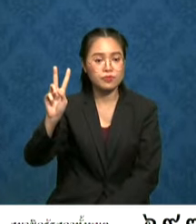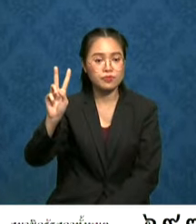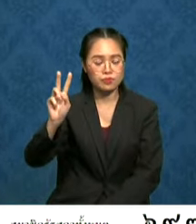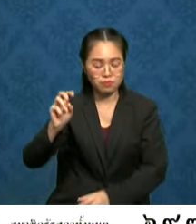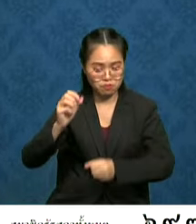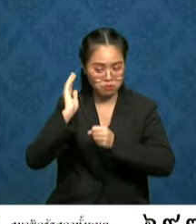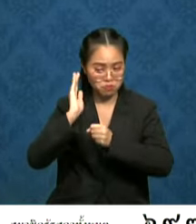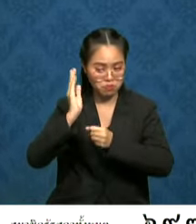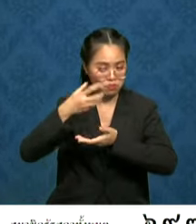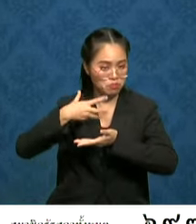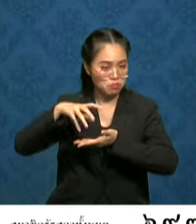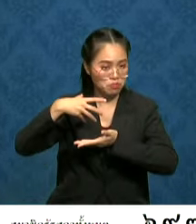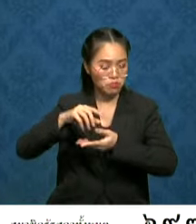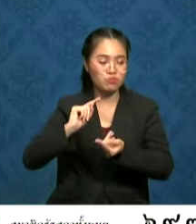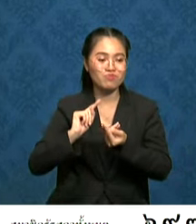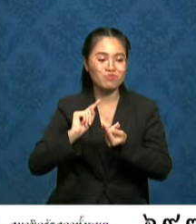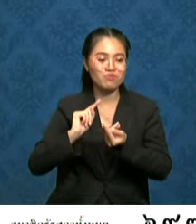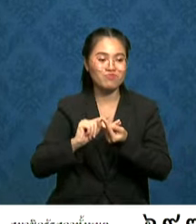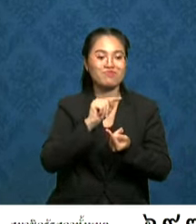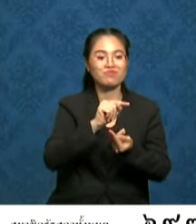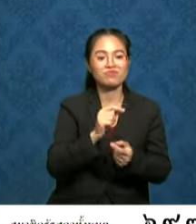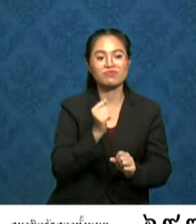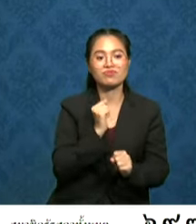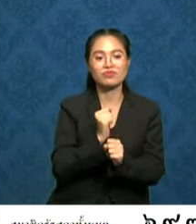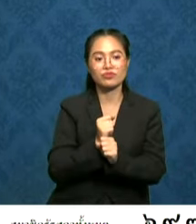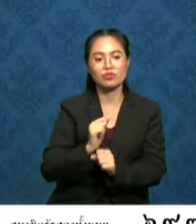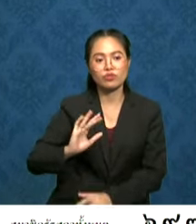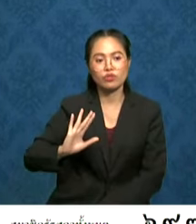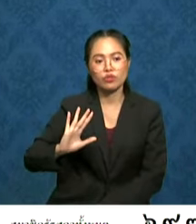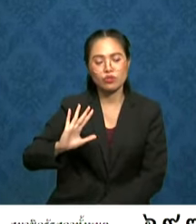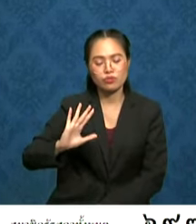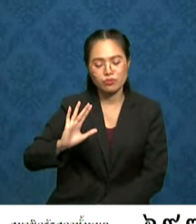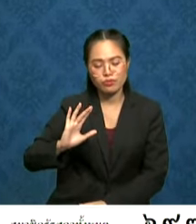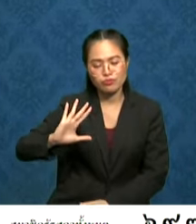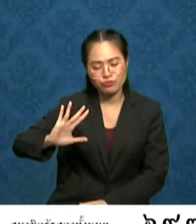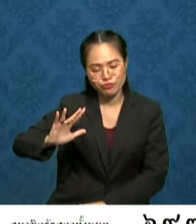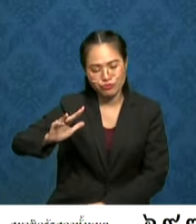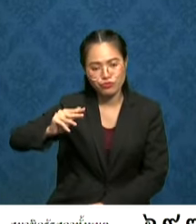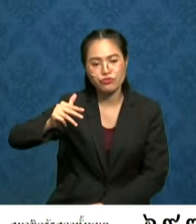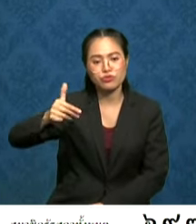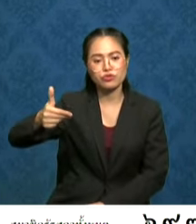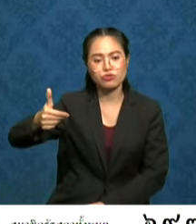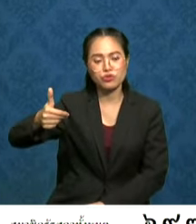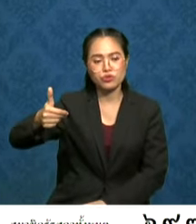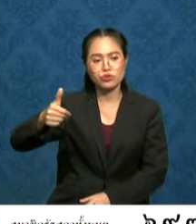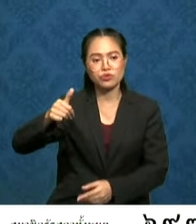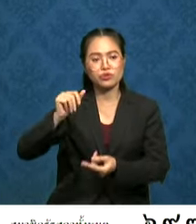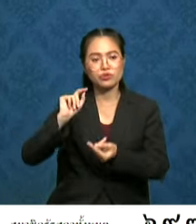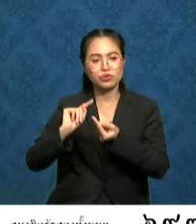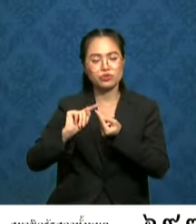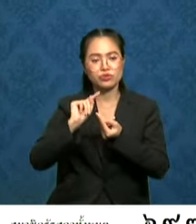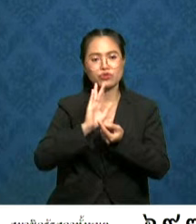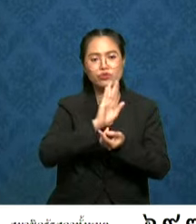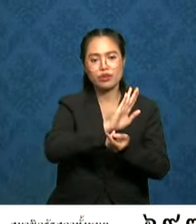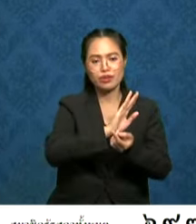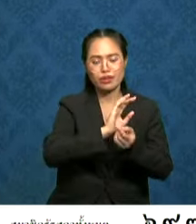นั่นก็คือการฟื้นฟูหลักนิติธรรมที่เราได้ยินกันบ่อยๆค่ะรัฐบาลท่านเศรษฐ